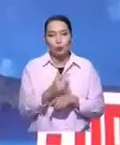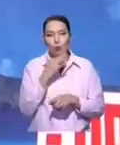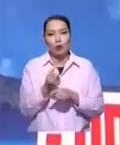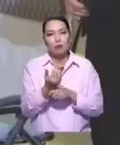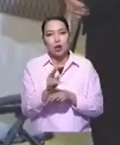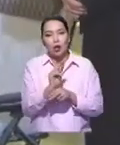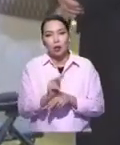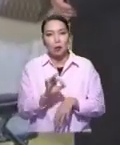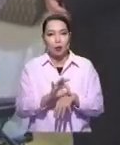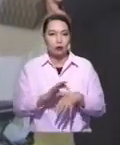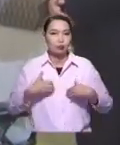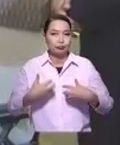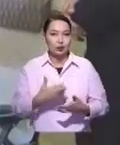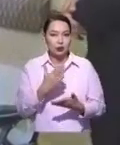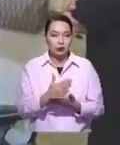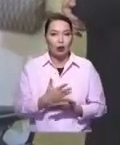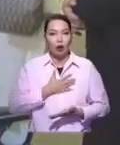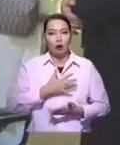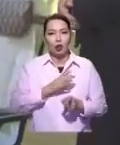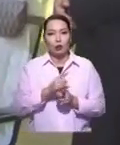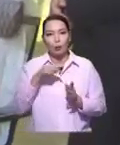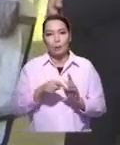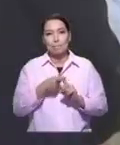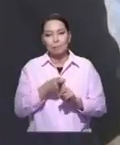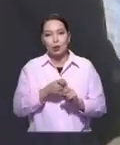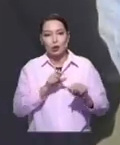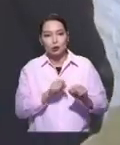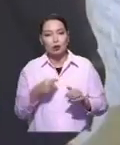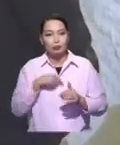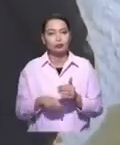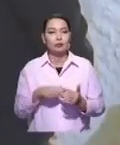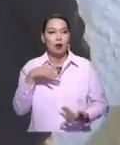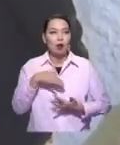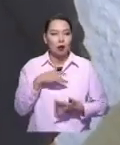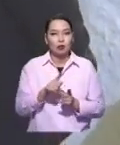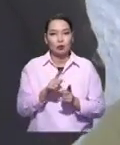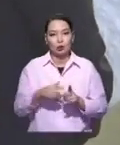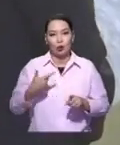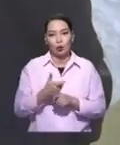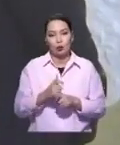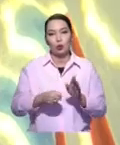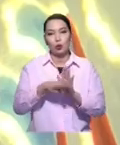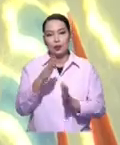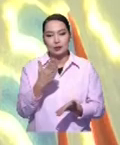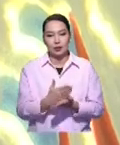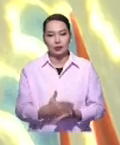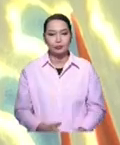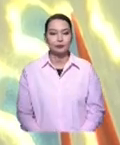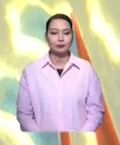айтады. Сонымен қатар тыныс алу жолдарын микробтардан қорғап, ағзадағы зат алмасуды жақсартады дейді.